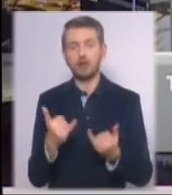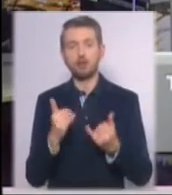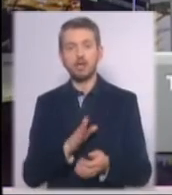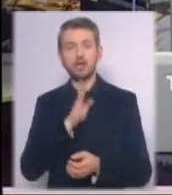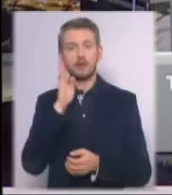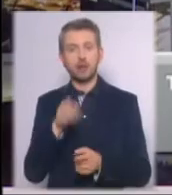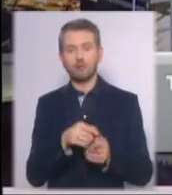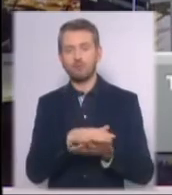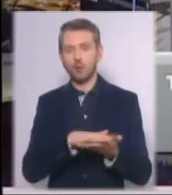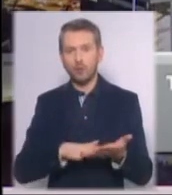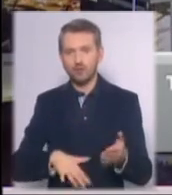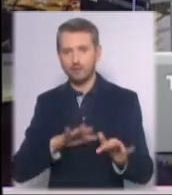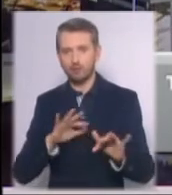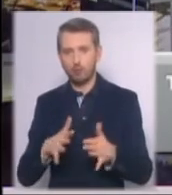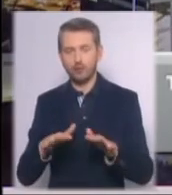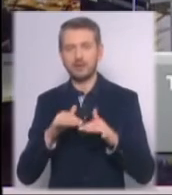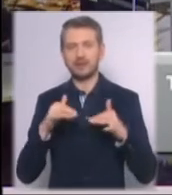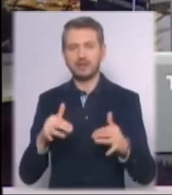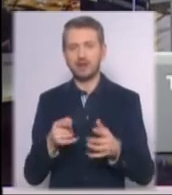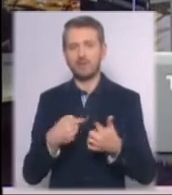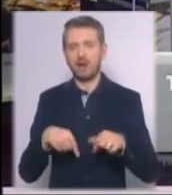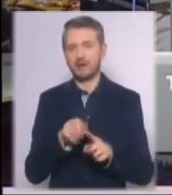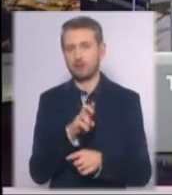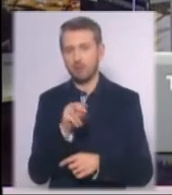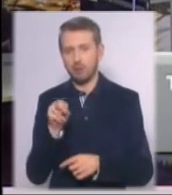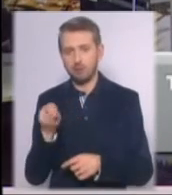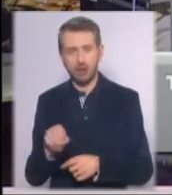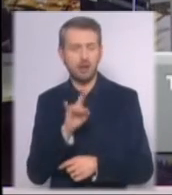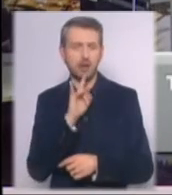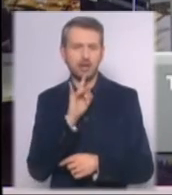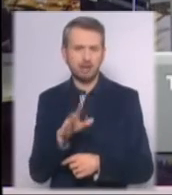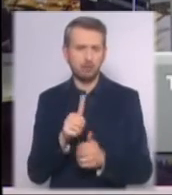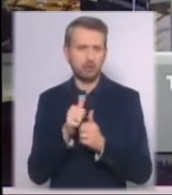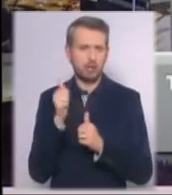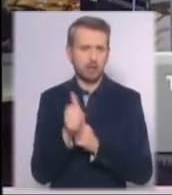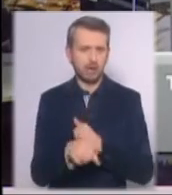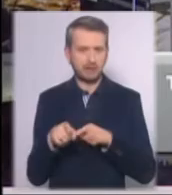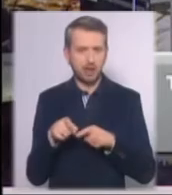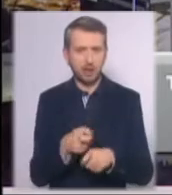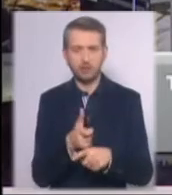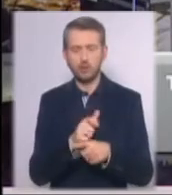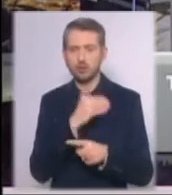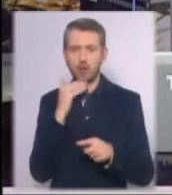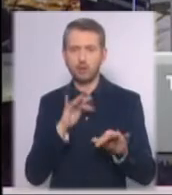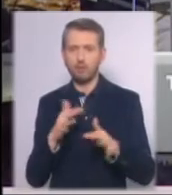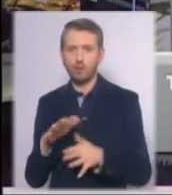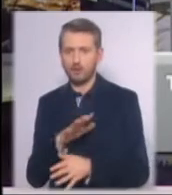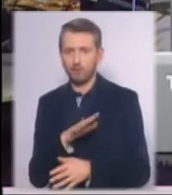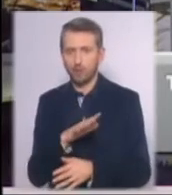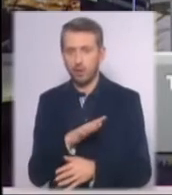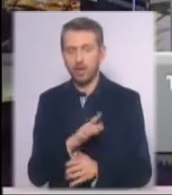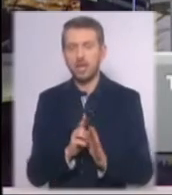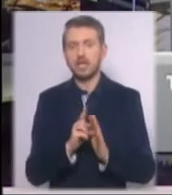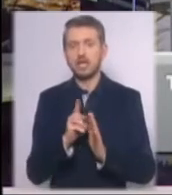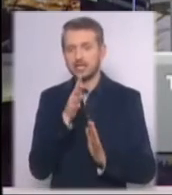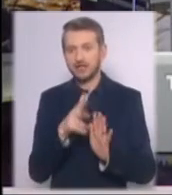у продовження відбулося засідання фракції блоку Петра Порошенка, але насправді не буду наперед забігати. Величезна кількість подій відбувалася. З 8-ї